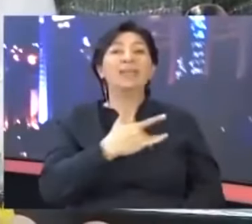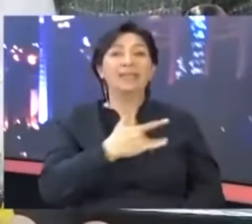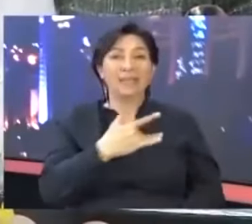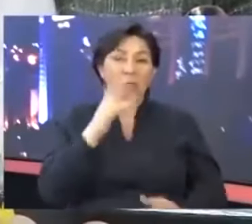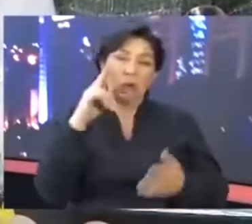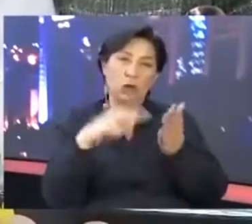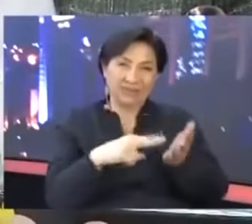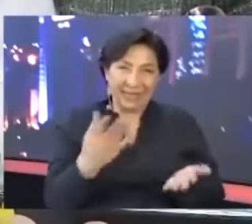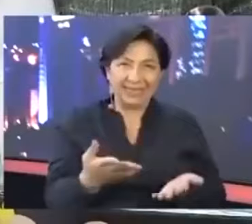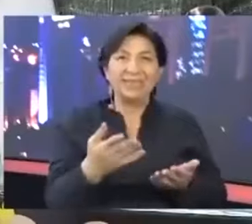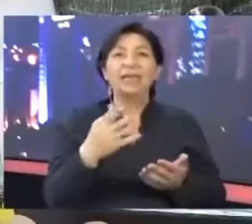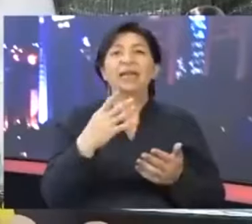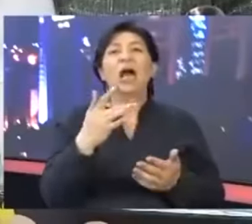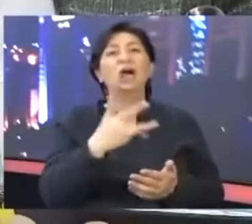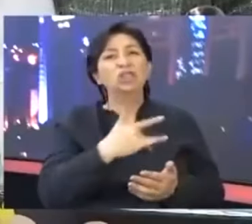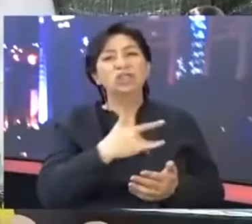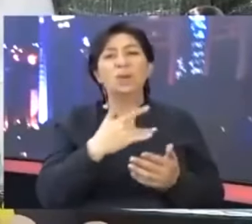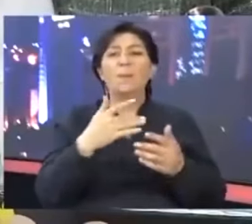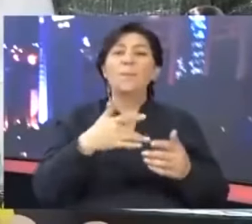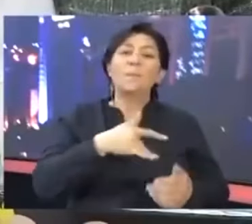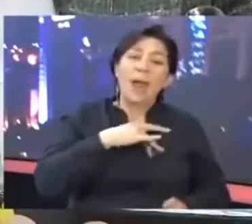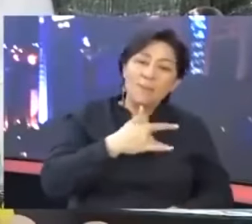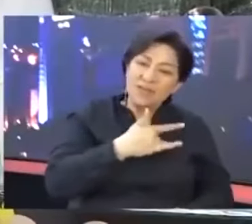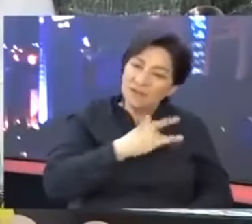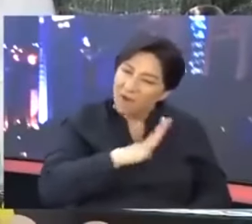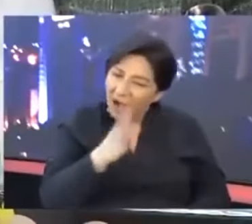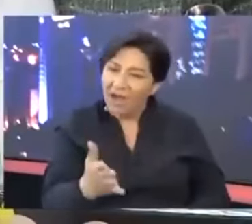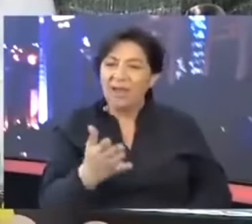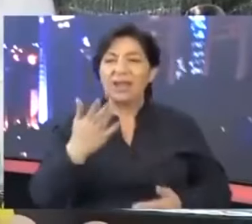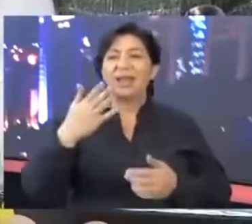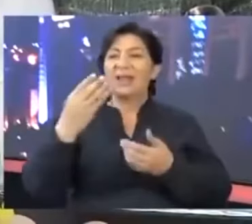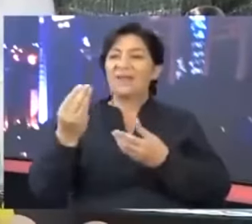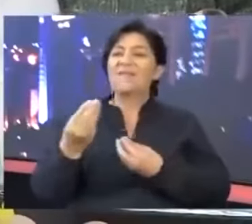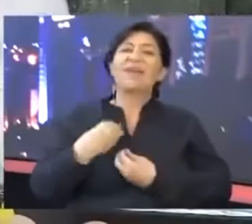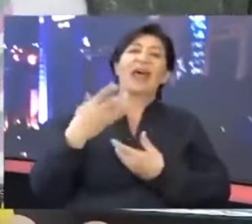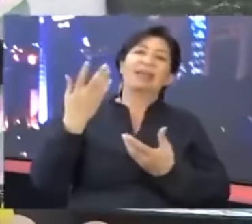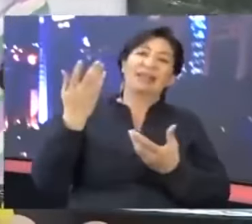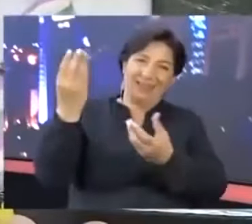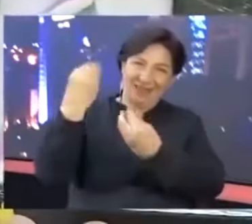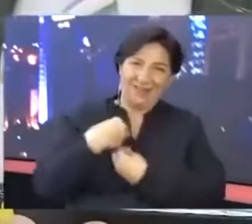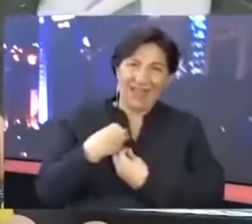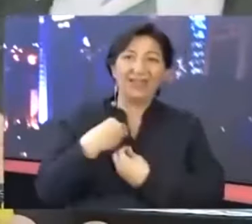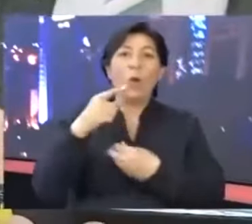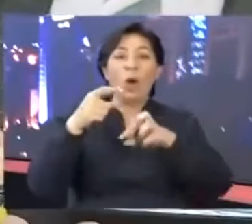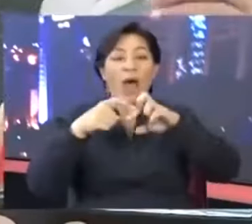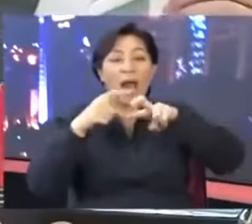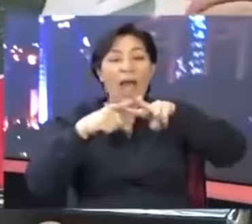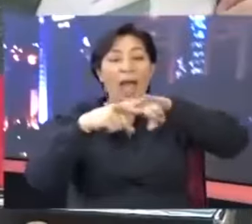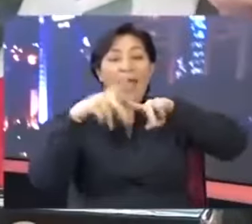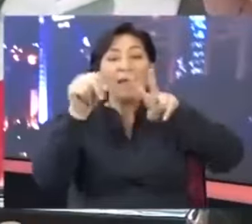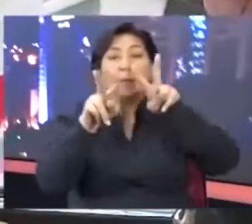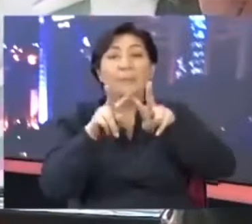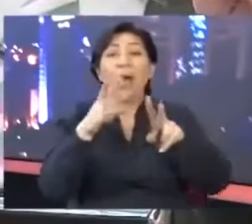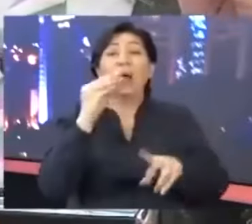eden bir kelime Kimisi İşte acıyıcı kimisi merhametli Kimisi esirgeyen diye çeviriyor burada kastın o Rahim kelimesini de